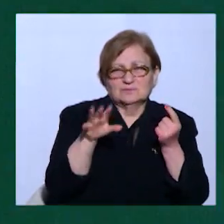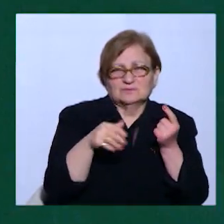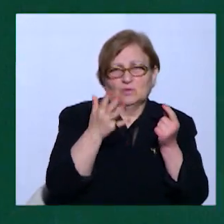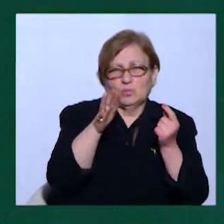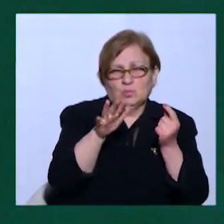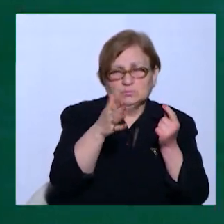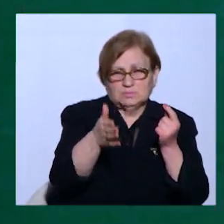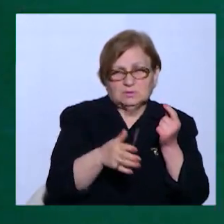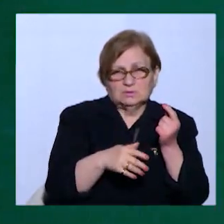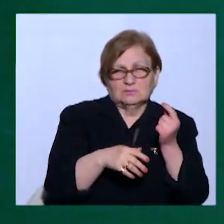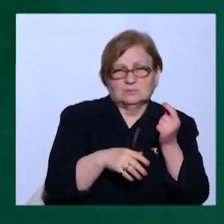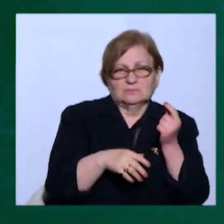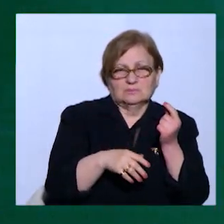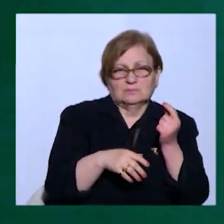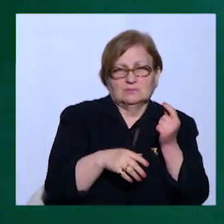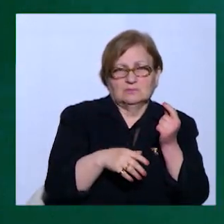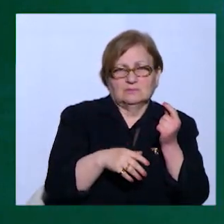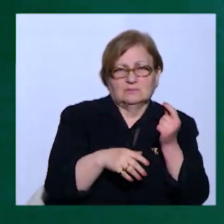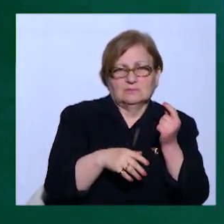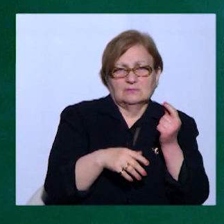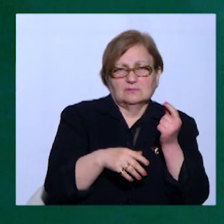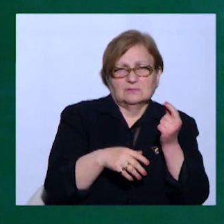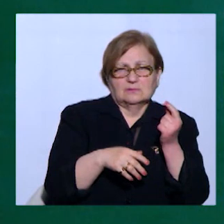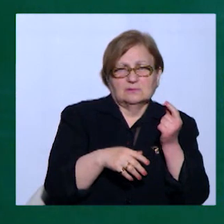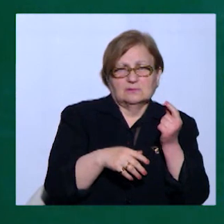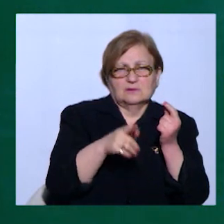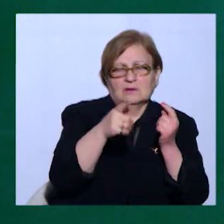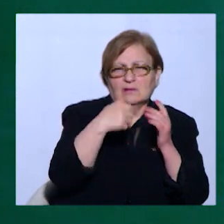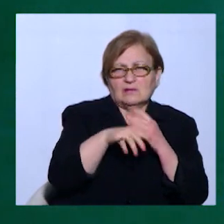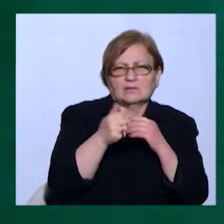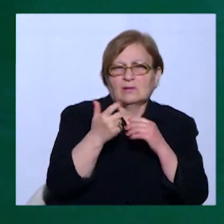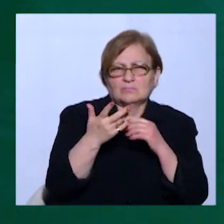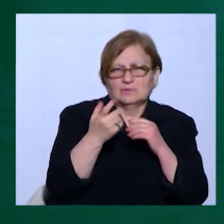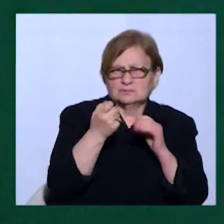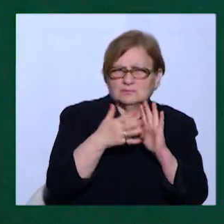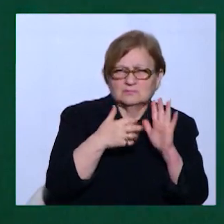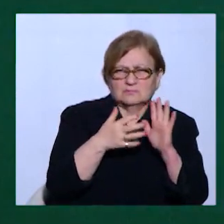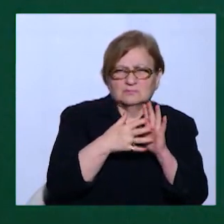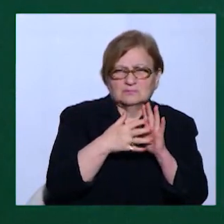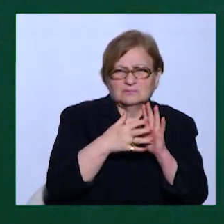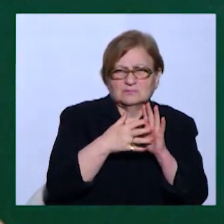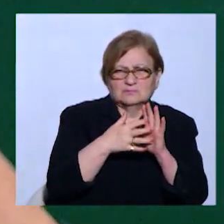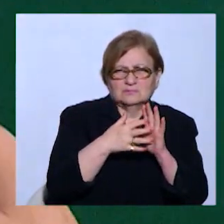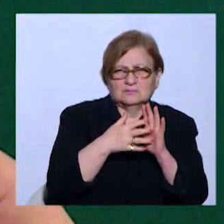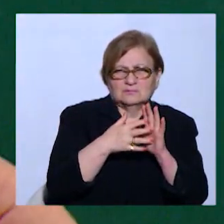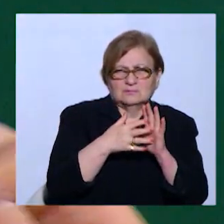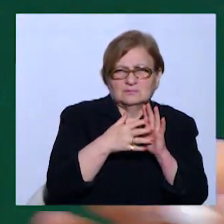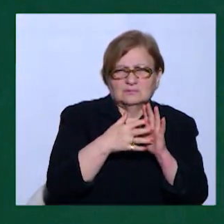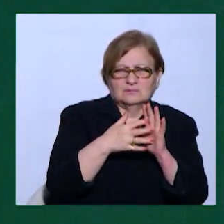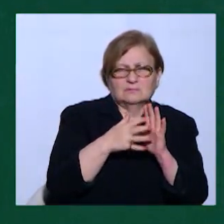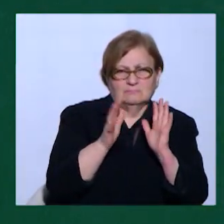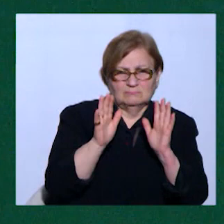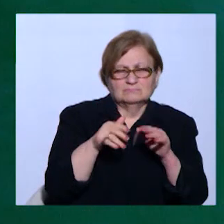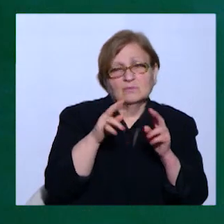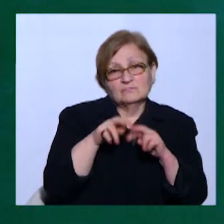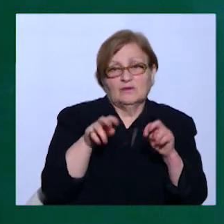5. 1 2 3 4 5. ხო არ გამომჩა აქ 8? 18 2 3 4 არა, 5 არა, 6 კი. კი ბატონო,